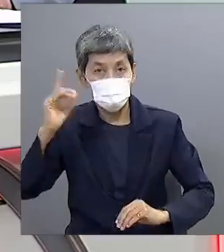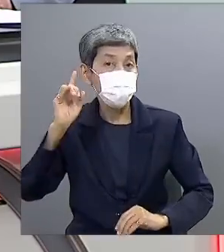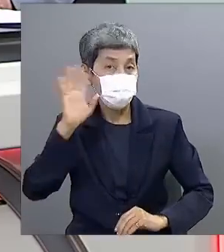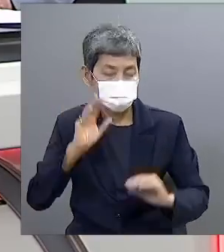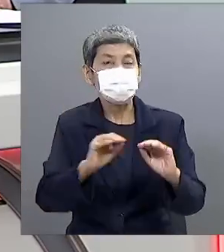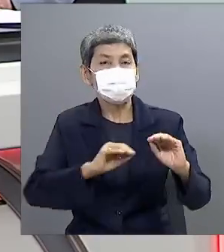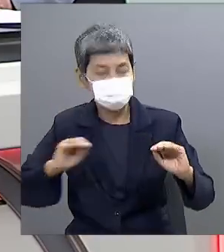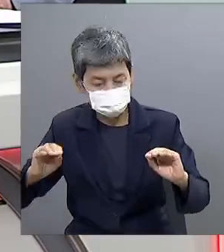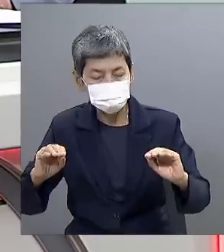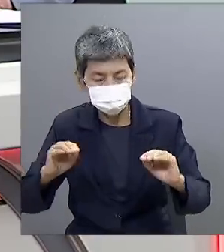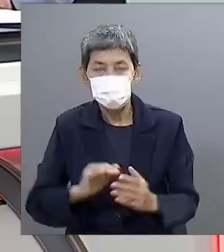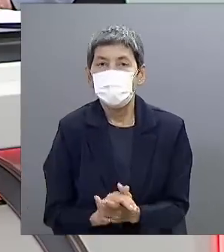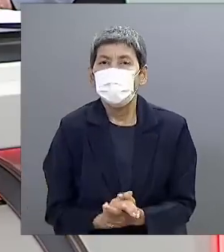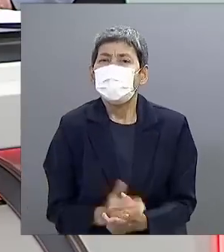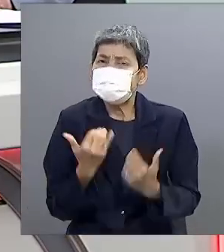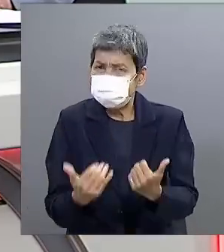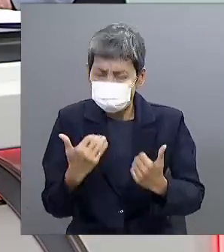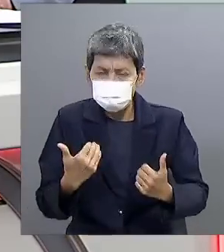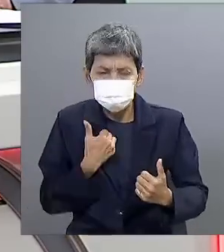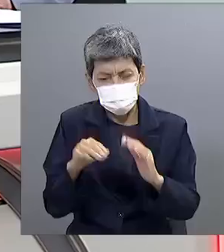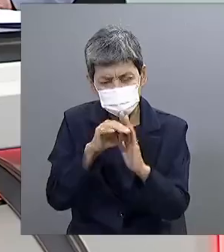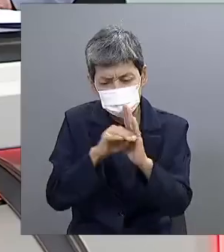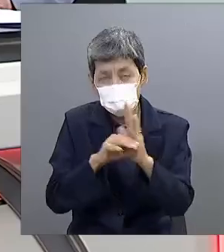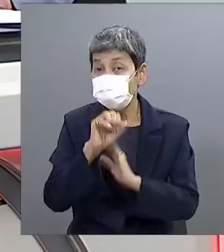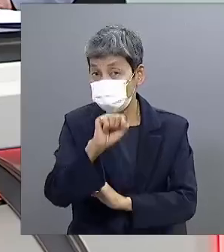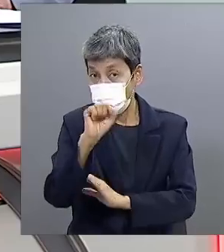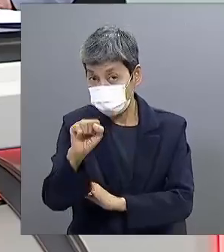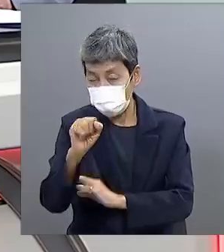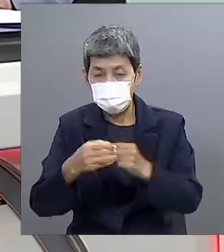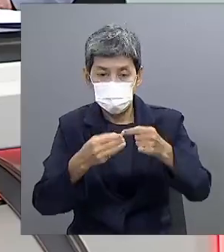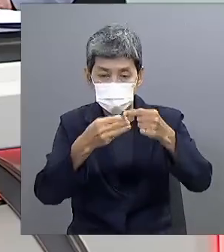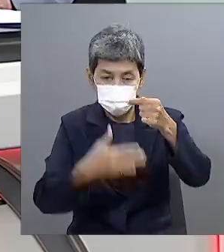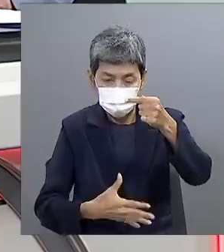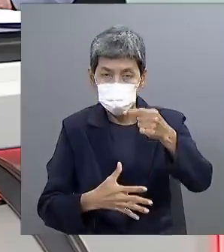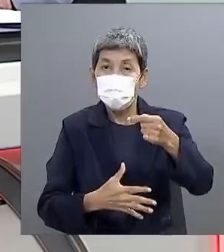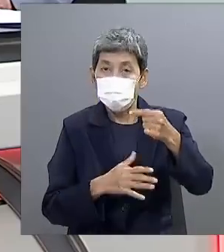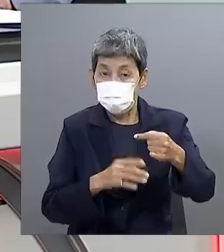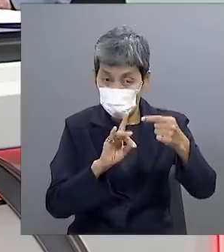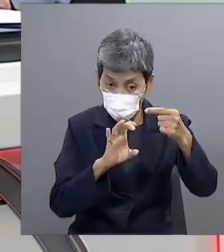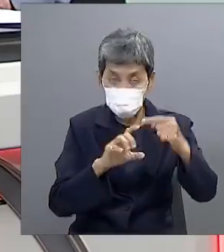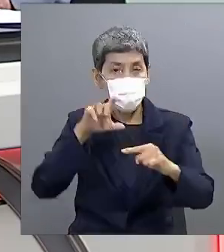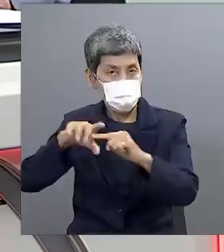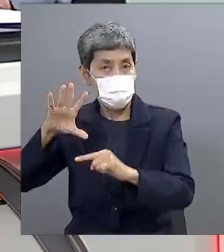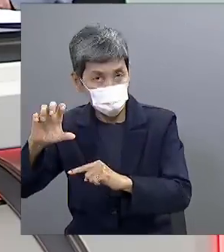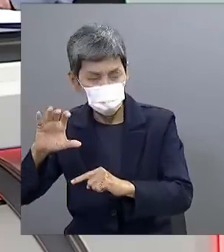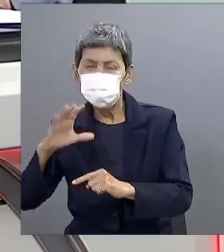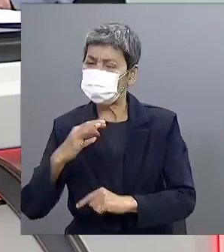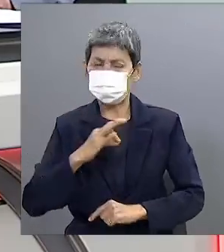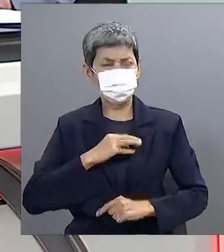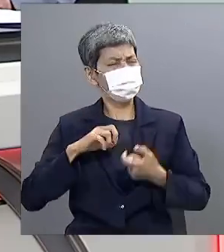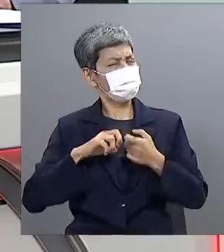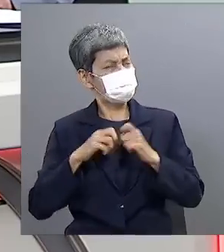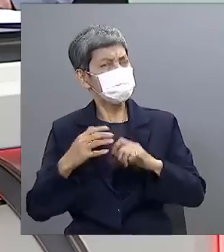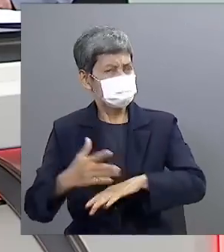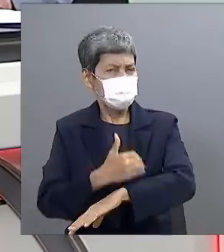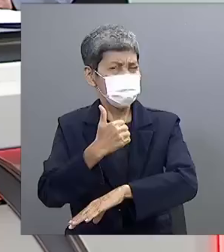แล้วค่ะหลังจากการกำหนดสูตรส.ส.บัญชีรายชื่อหารด้วย500กำลังมีเสียงสะท้อนถึงผลลัพธ์ทางการเมืองที่จะเกิด